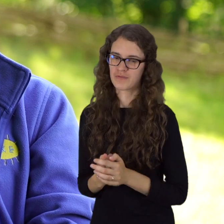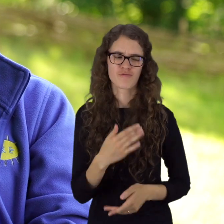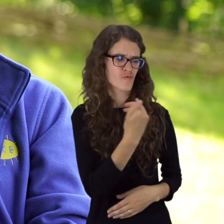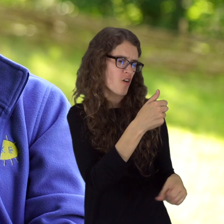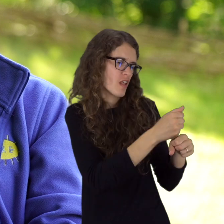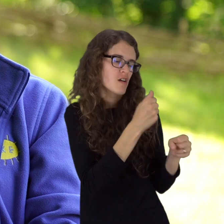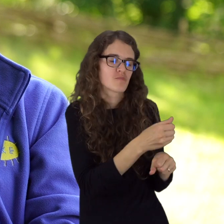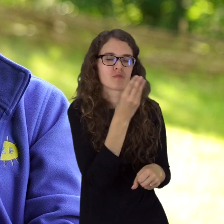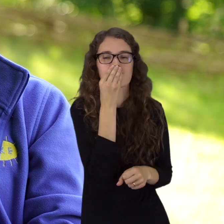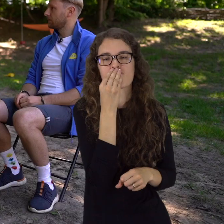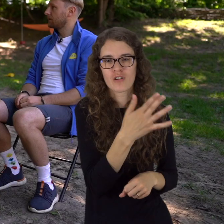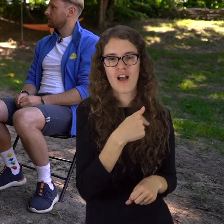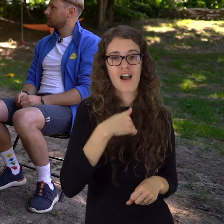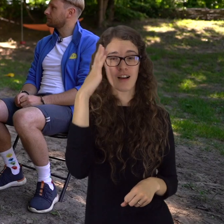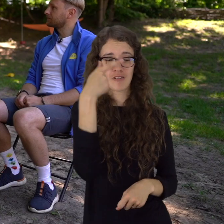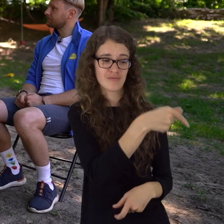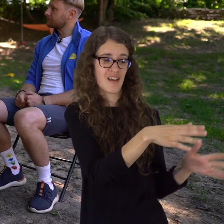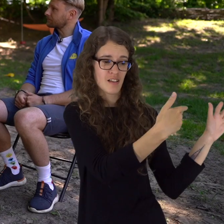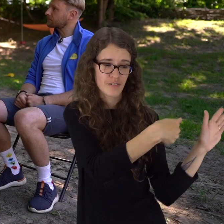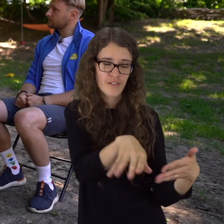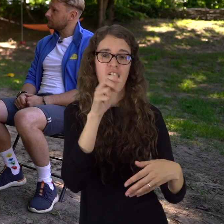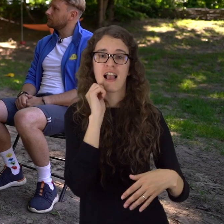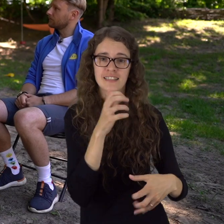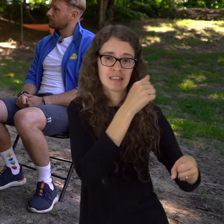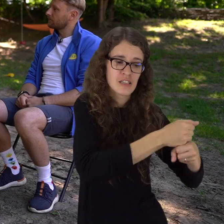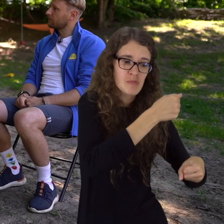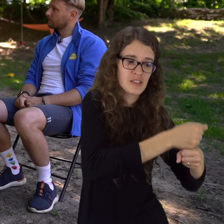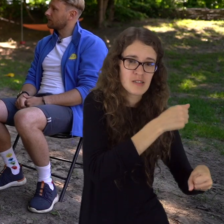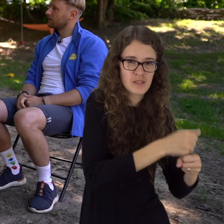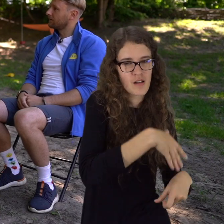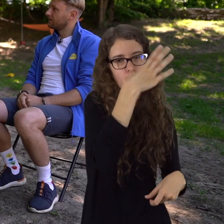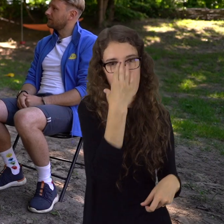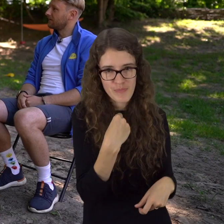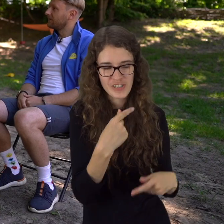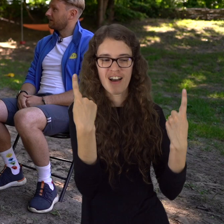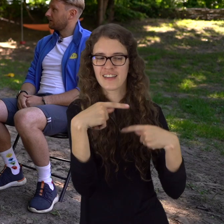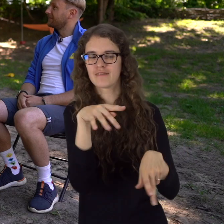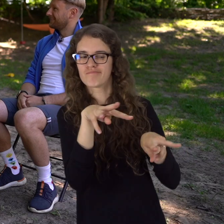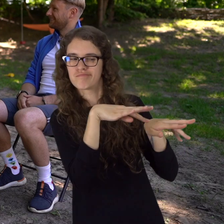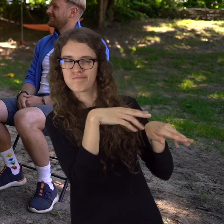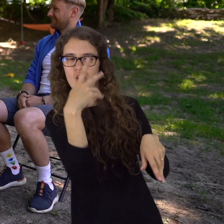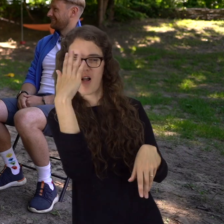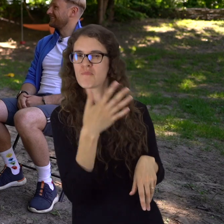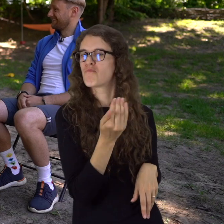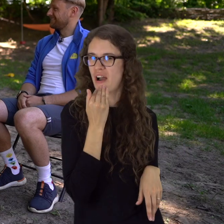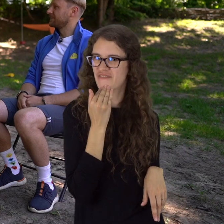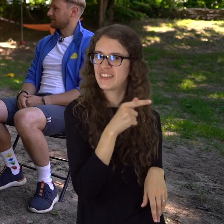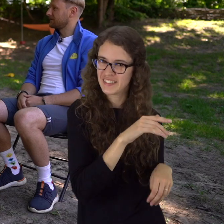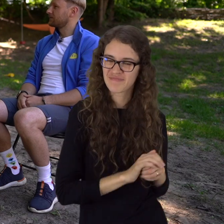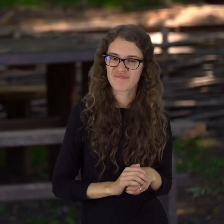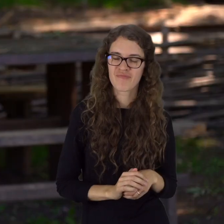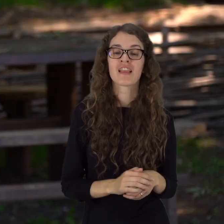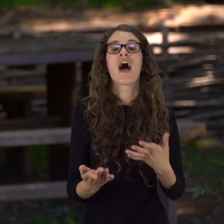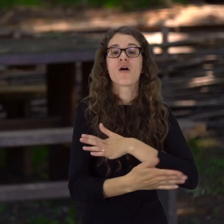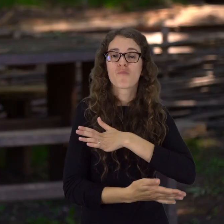ir, o gamta duoda labai daug. Taip, labai jūsų darbas šiaip tikrai fantastiškas, aš manau, kad gal kasdieną dirbant pasimiršta, bet iš šono, manau, daug kas netgi pavydė.